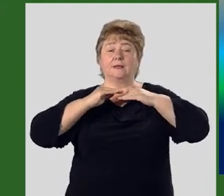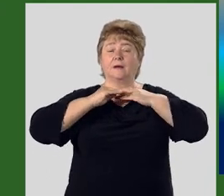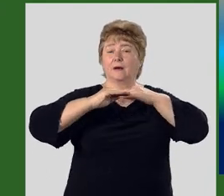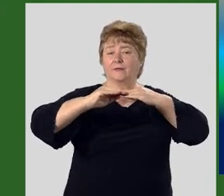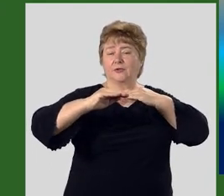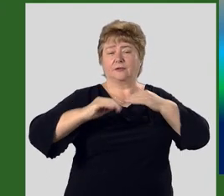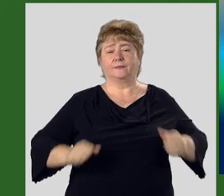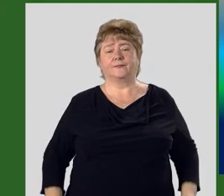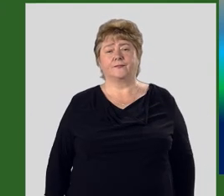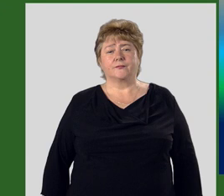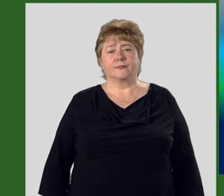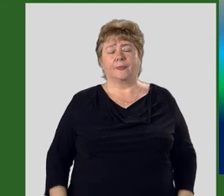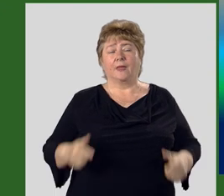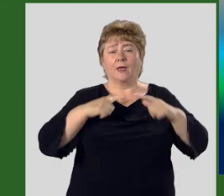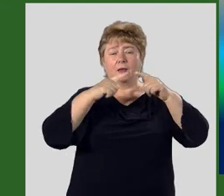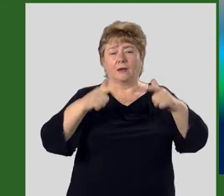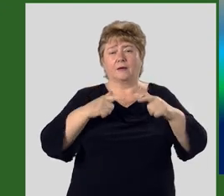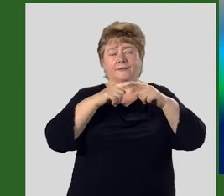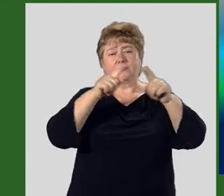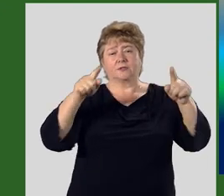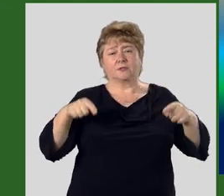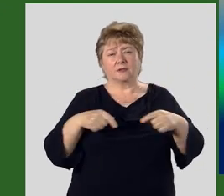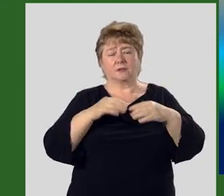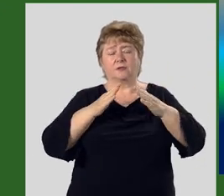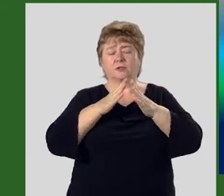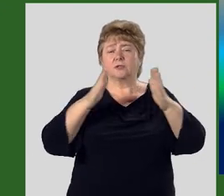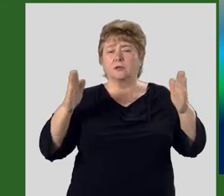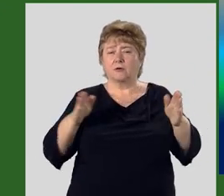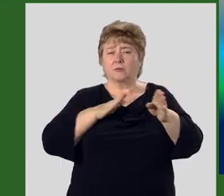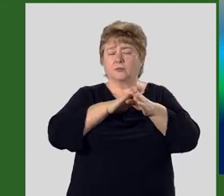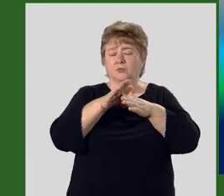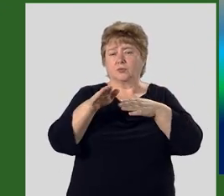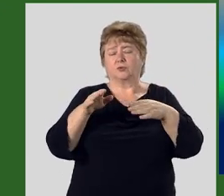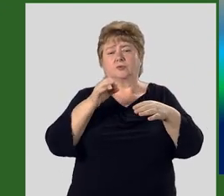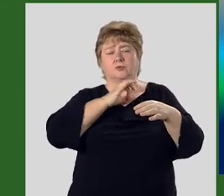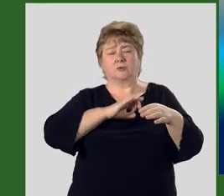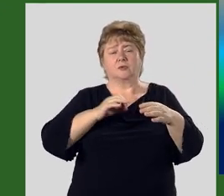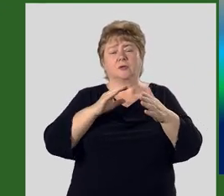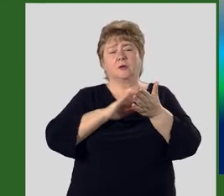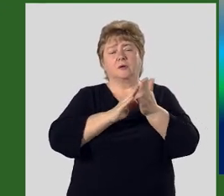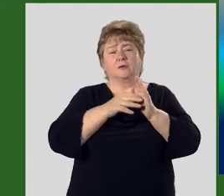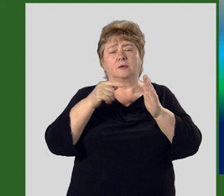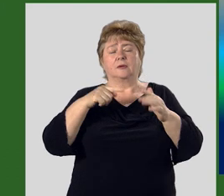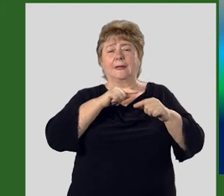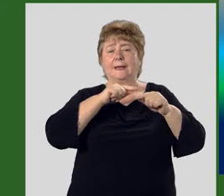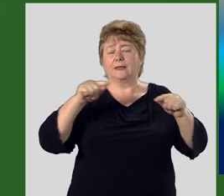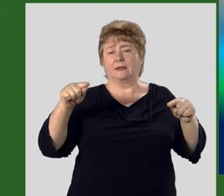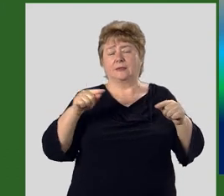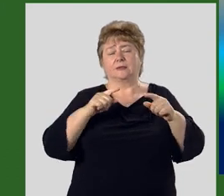равнины. На географических картах широко используют такой условный знак, как